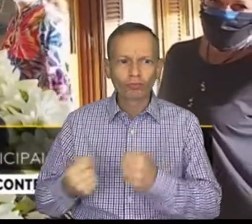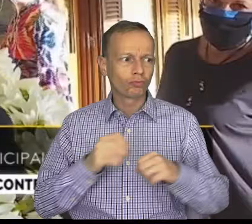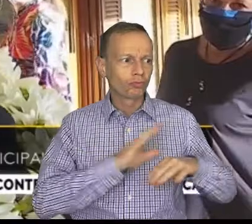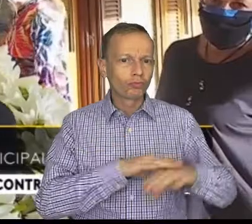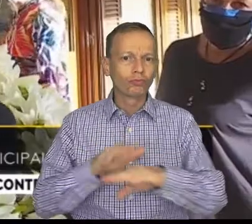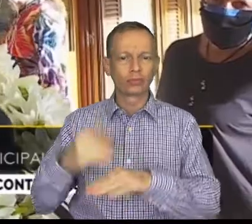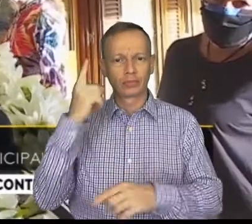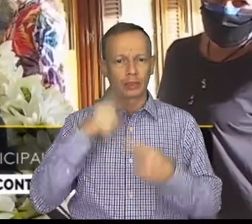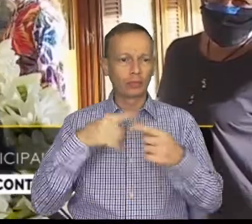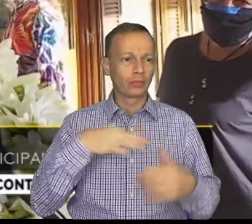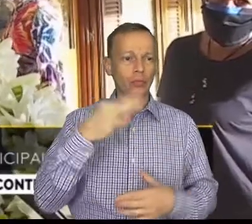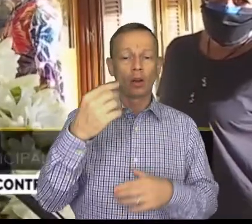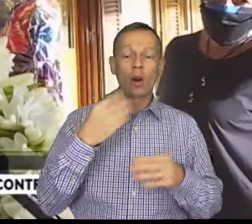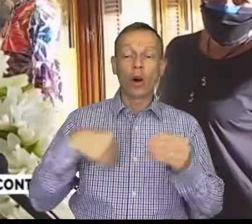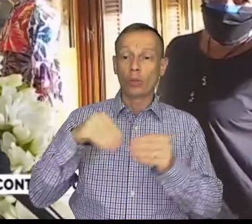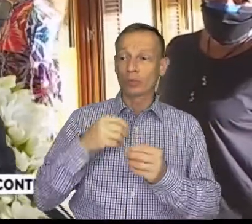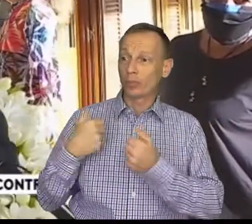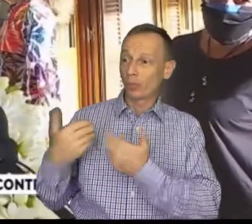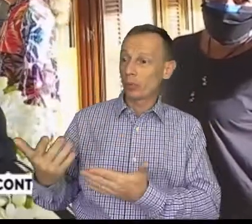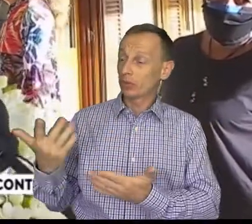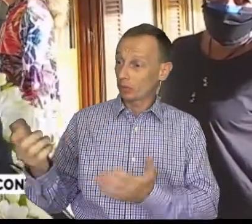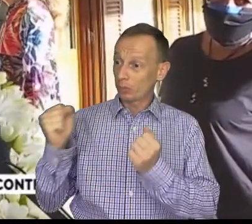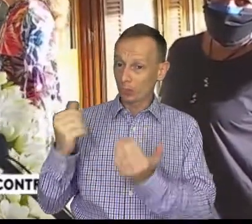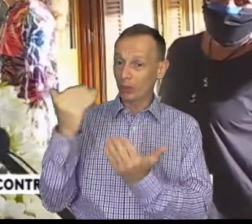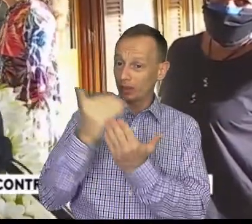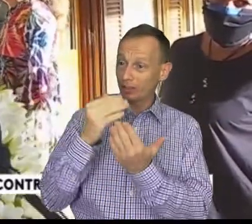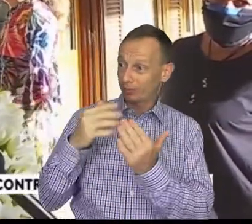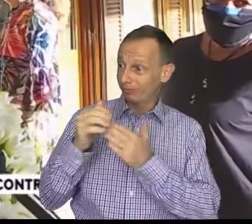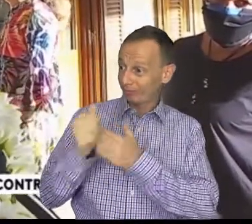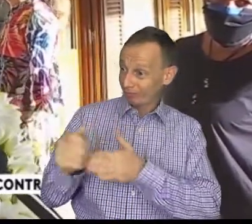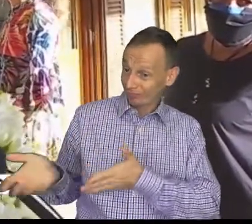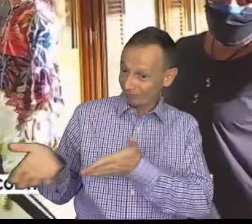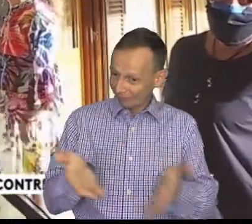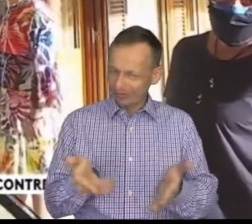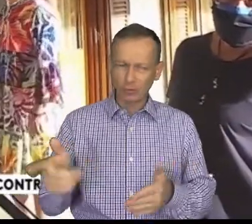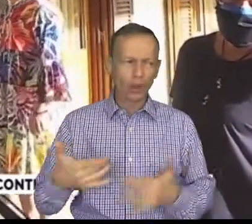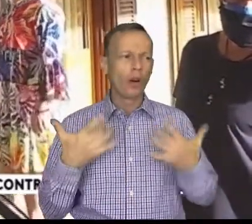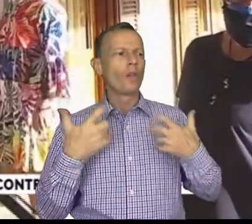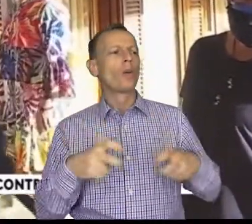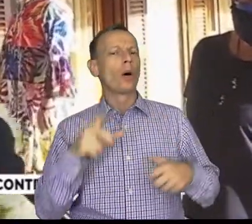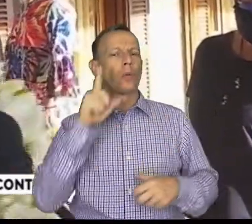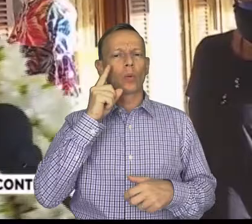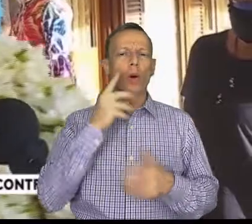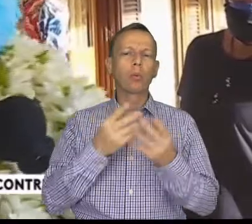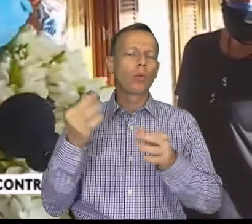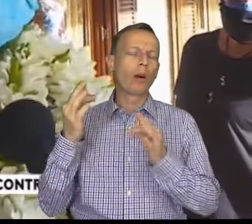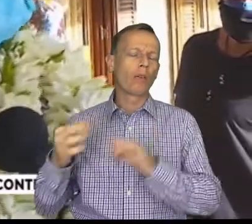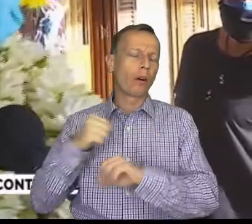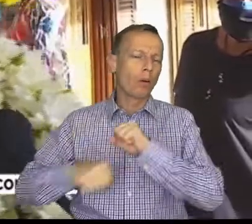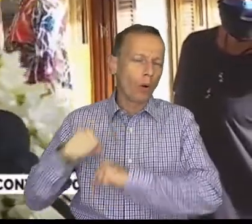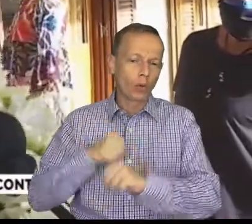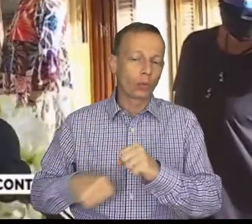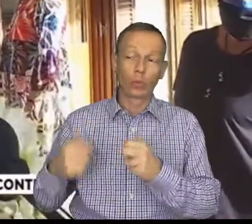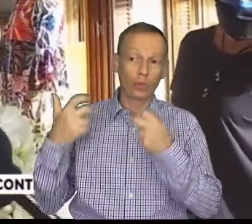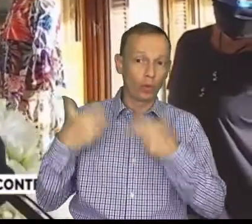que je lui ai proposé de mener la liste. Il a décliné à cause de toutes ses affaires et tout. Donc il